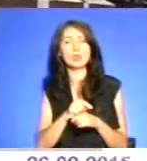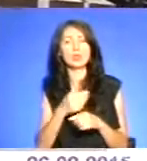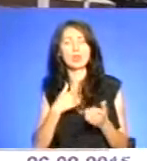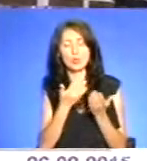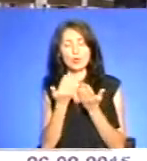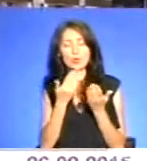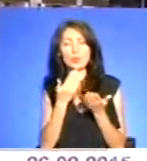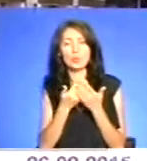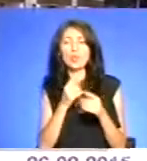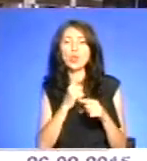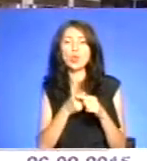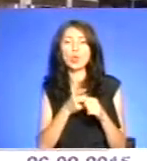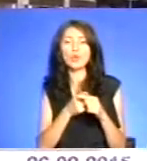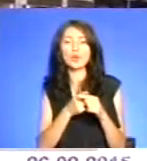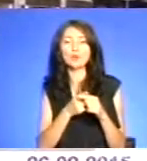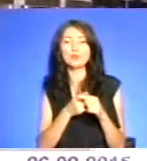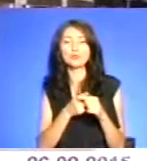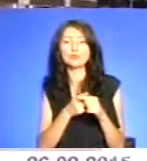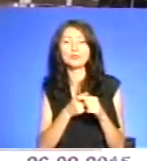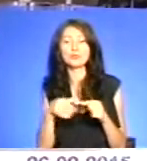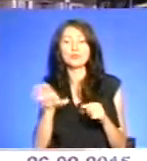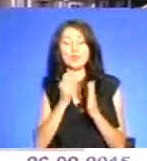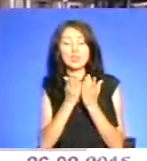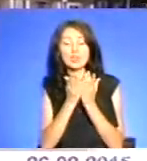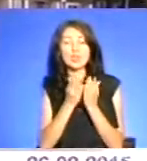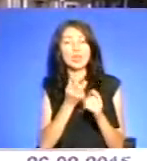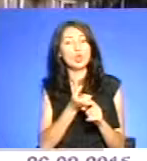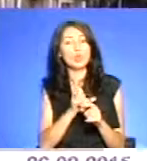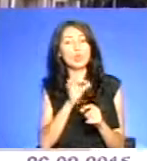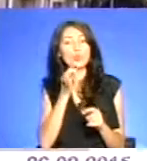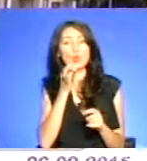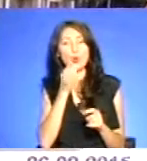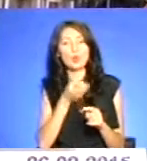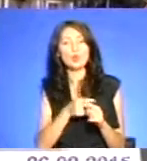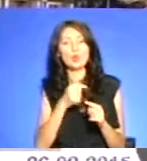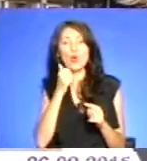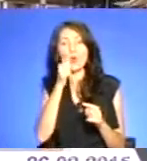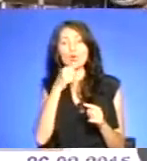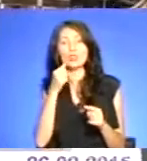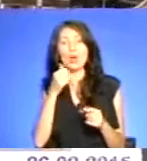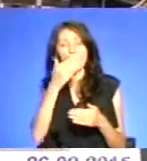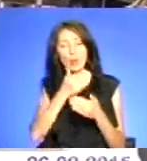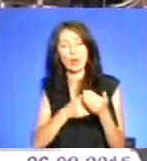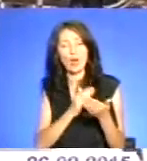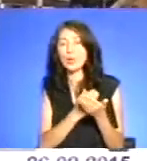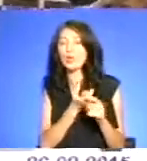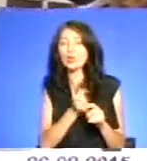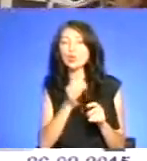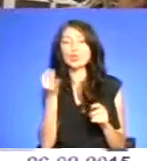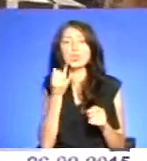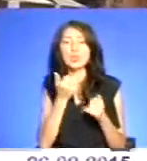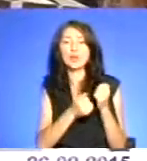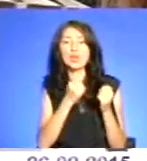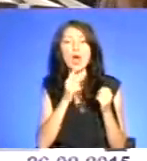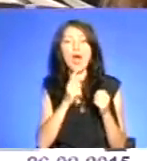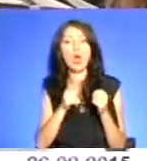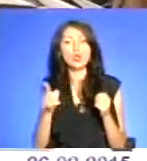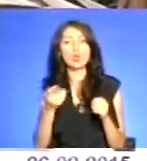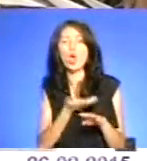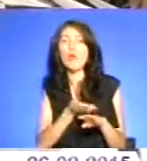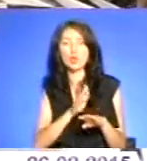майже половину, але всі книжки мені дуже сподобались. Цьогорічна програма є дуже цікавою для кожного. І